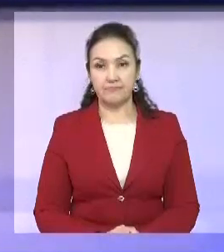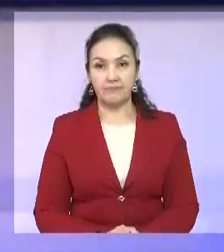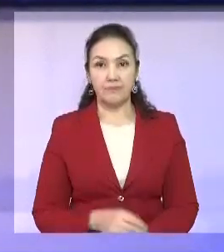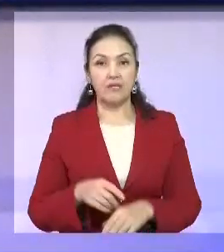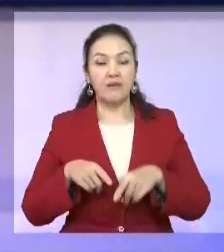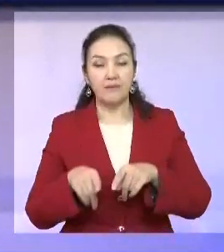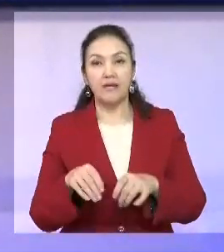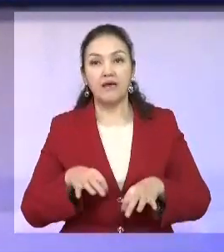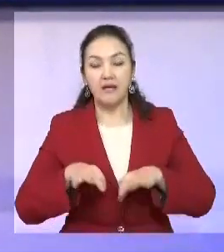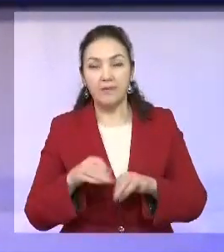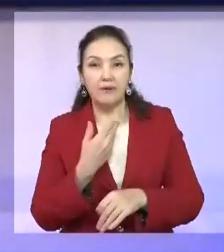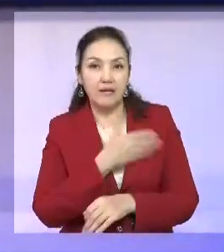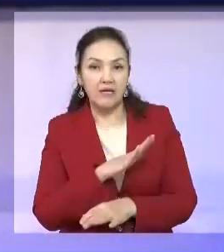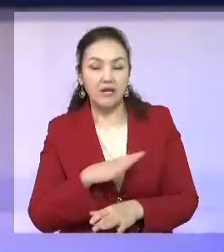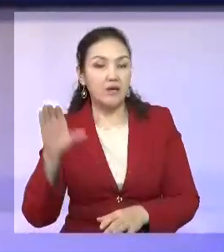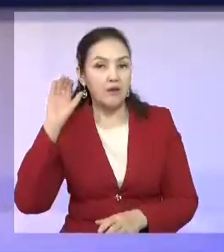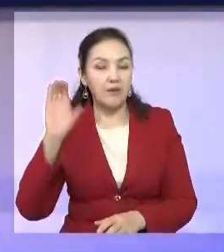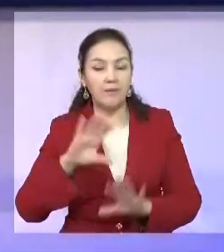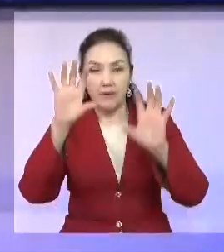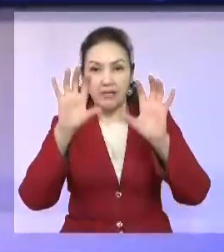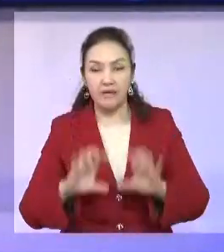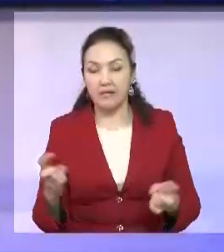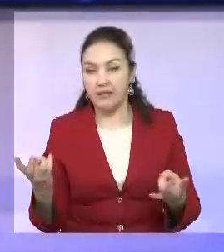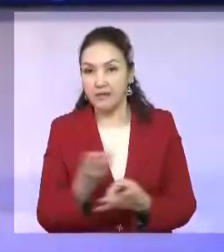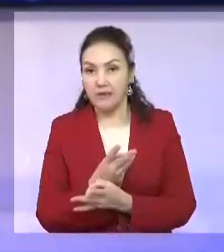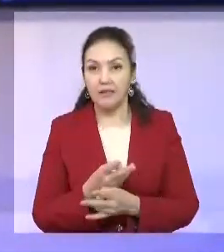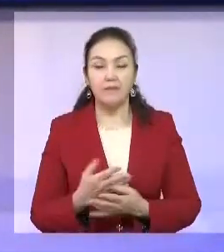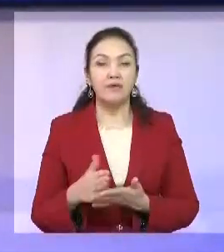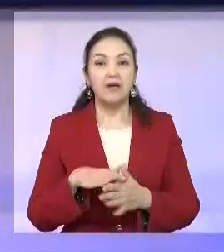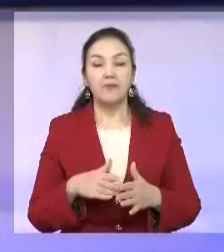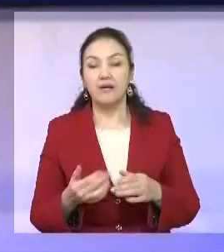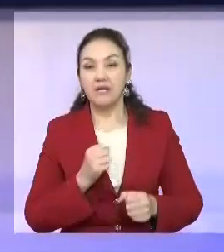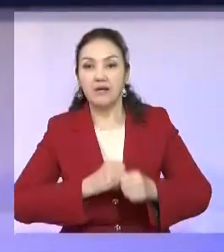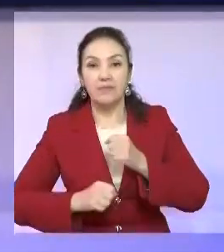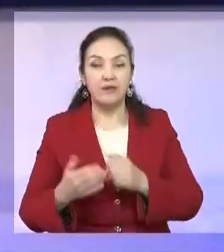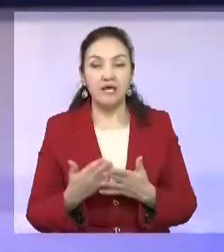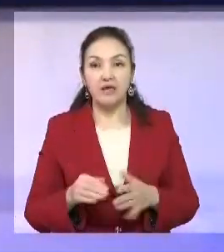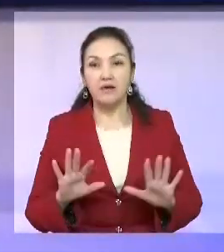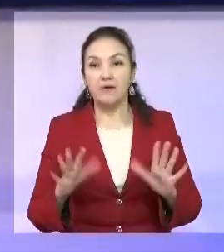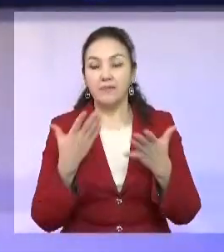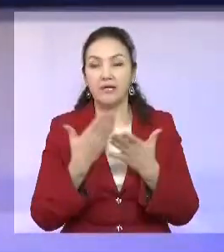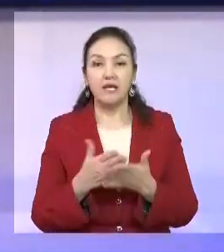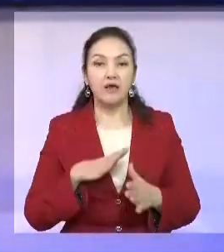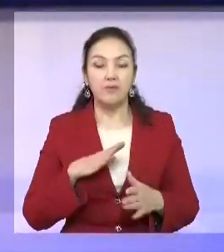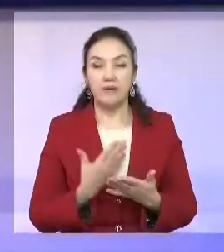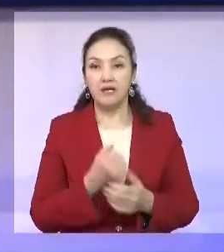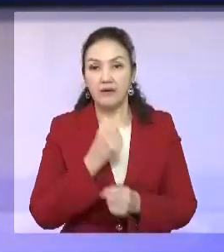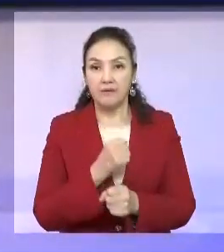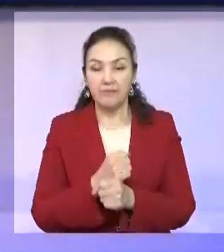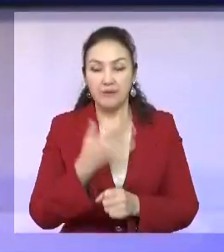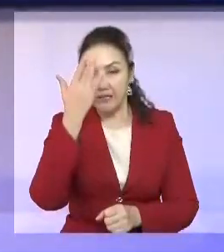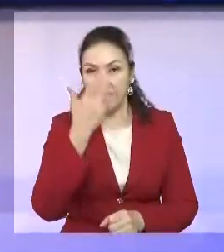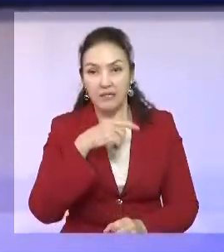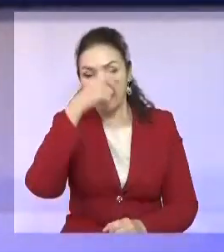Погоня за водителем, отказавшимся подчиниться законным требованиям. Профилактика дорожно-транспортных происшествий. Изнуряющая работа в